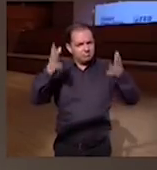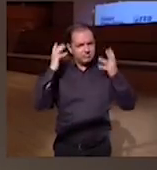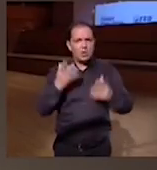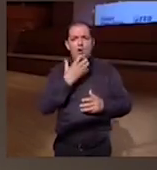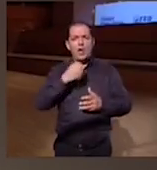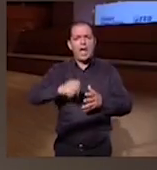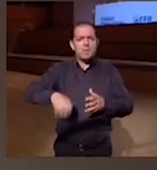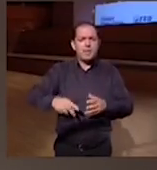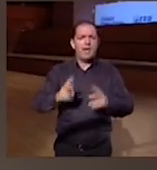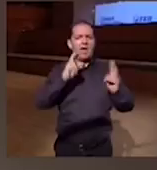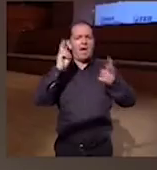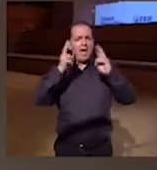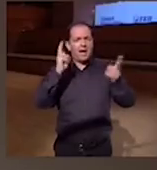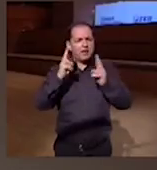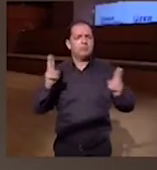εκπομπών αερίου.